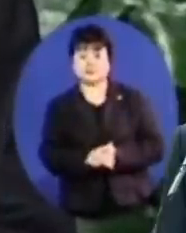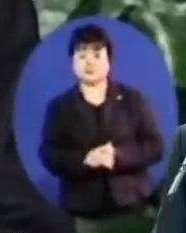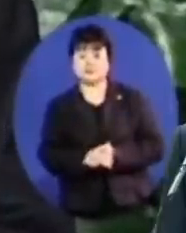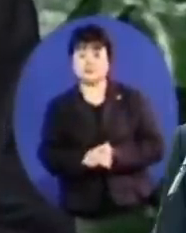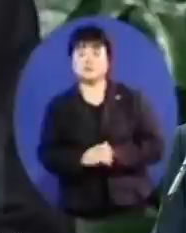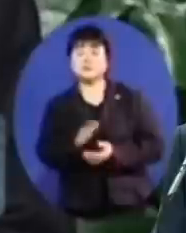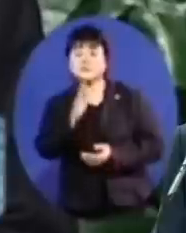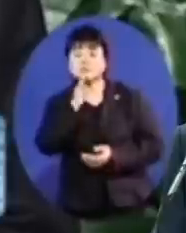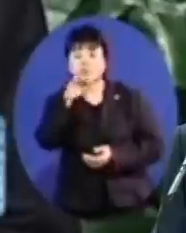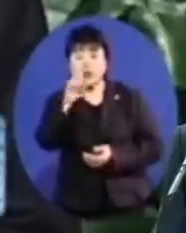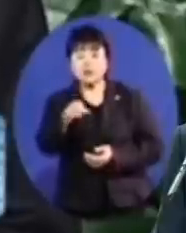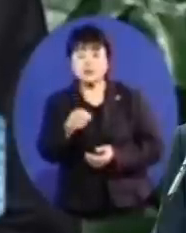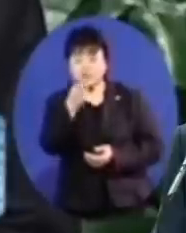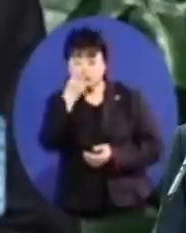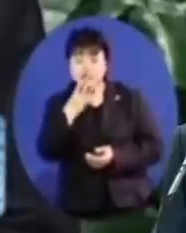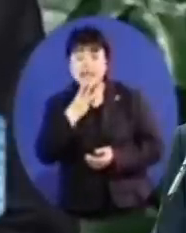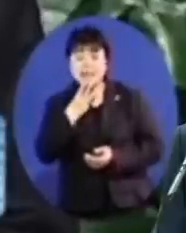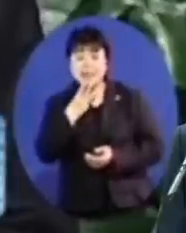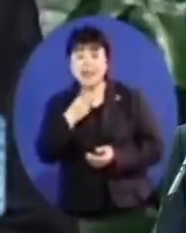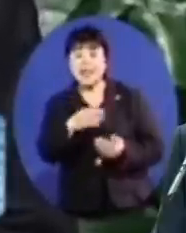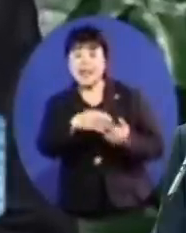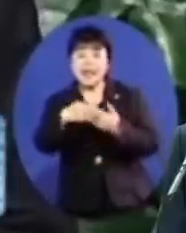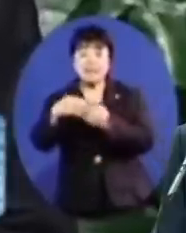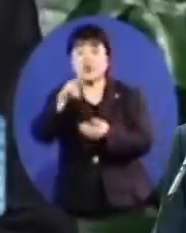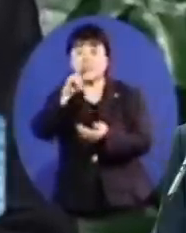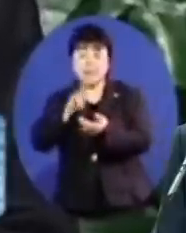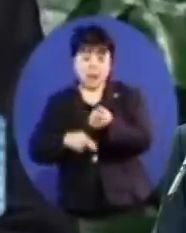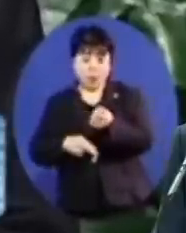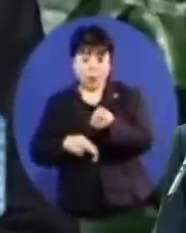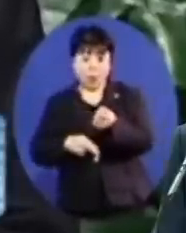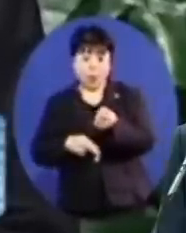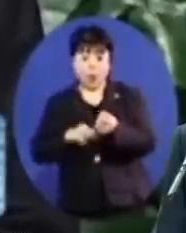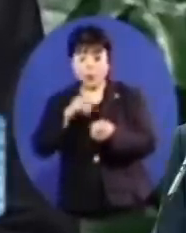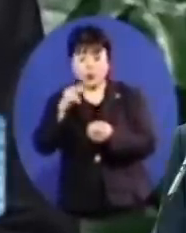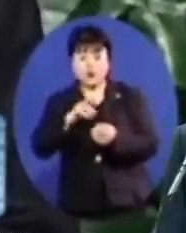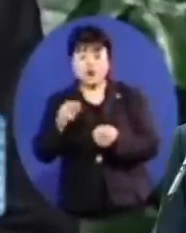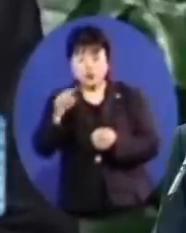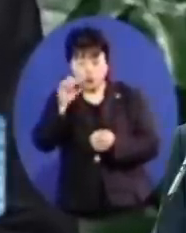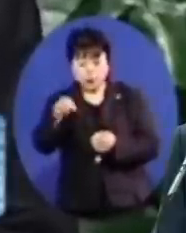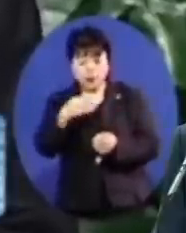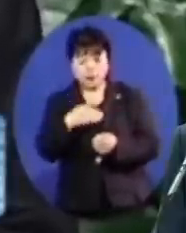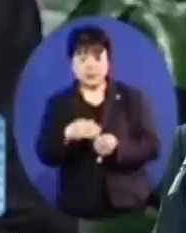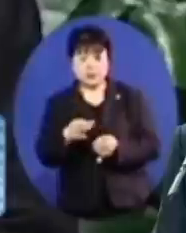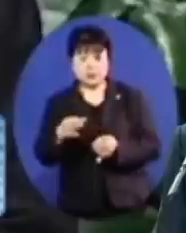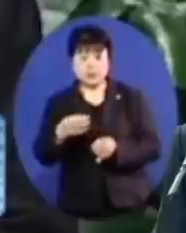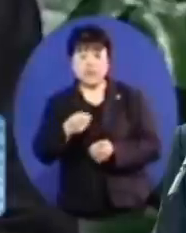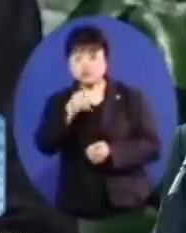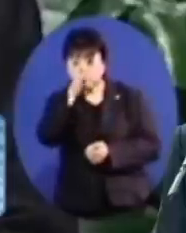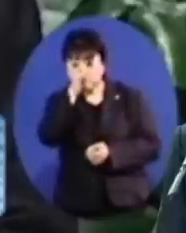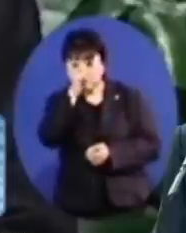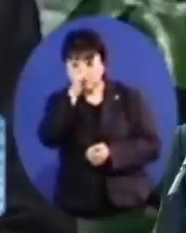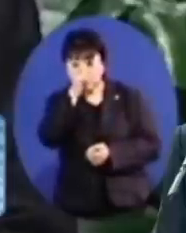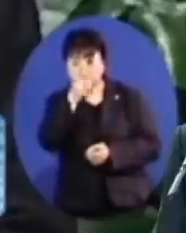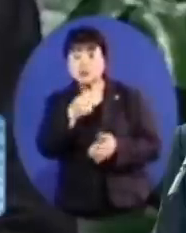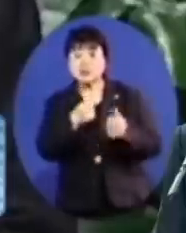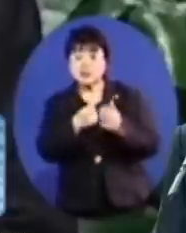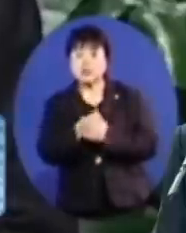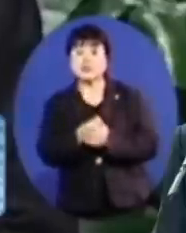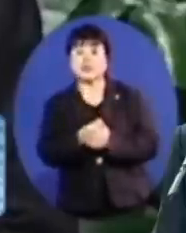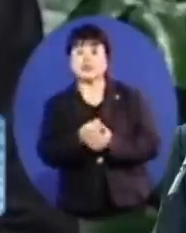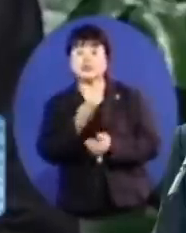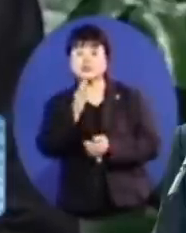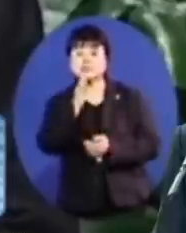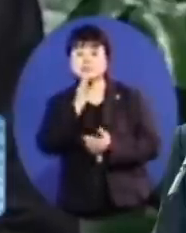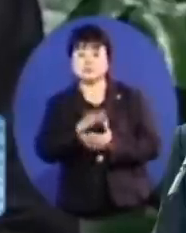농산물을 예루살렘에 가서 팔고 도로 여리고로 내려갈 땐 돈을 많이 가지고 나갑니다. 그러므로 도둑놈이 기다리고